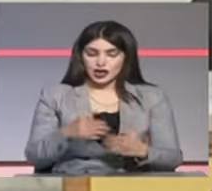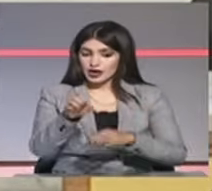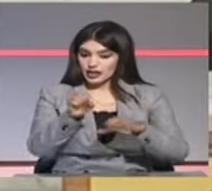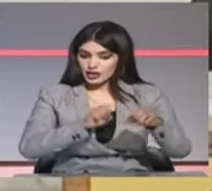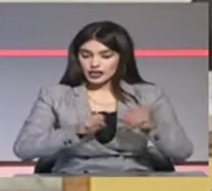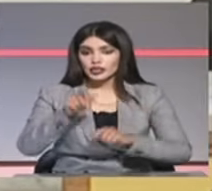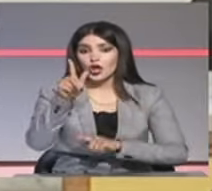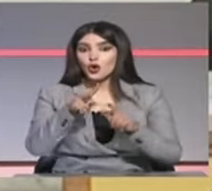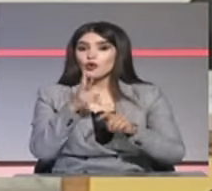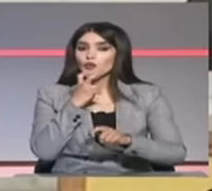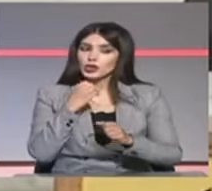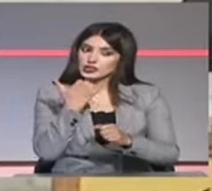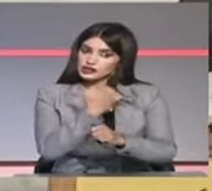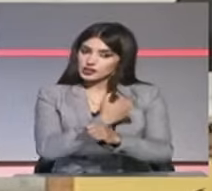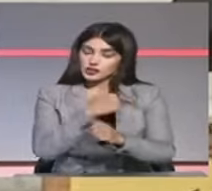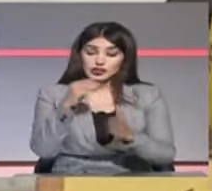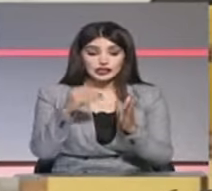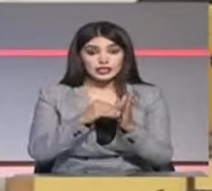في منظومه